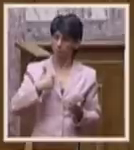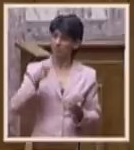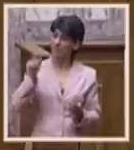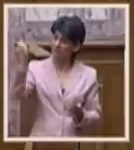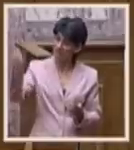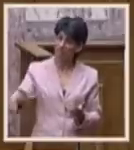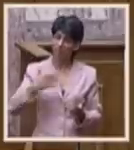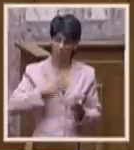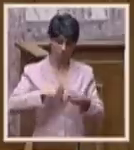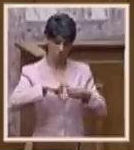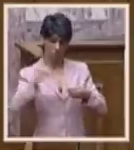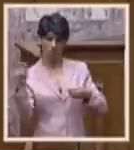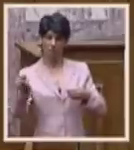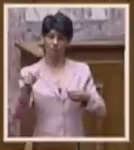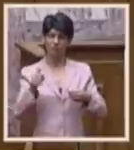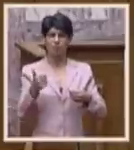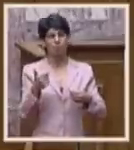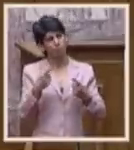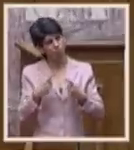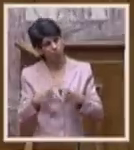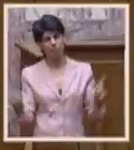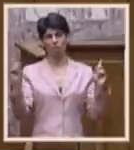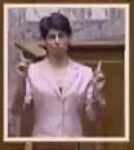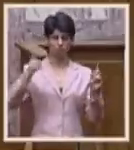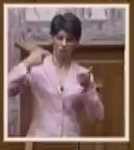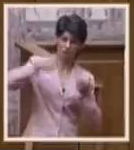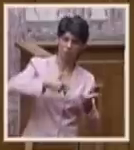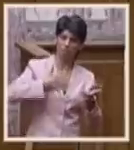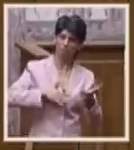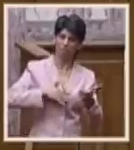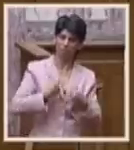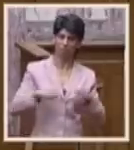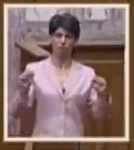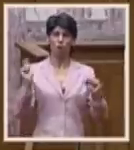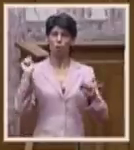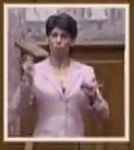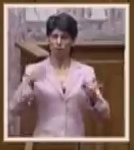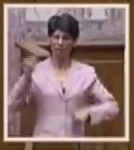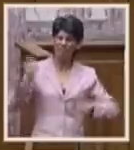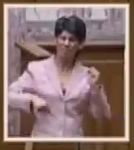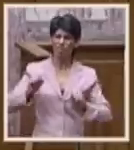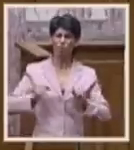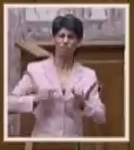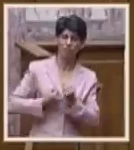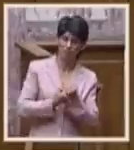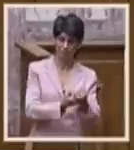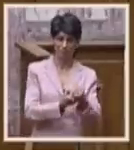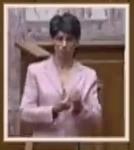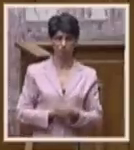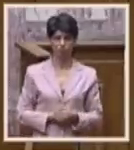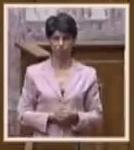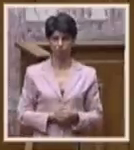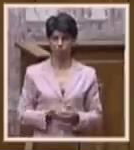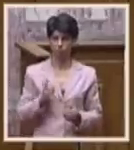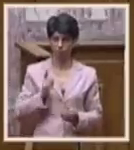επεμπλακούν από αυτή τους την ιδιότυπη κηδεμονία. Πολιτικά αντιδρούν στο να μας στηρίζουν. Περιμένουν